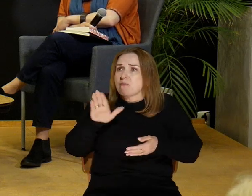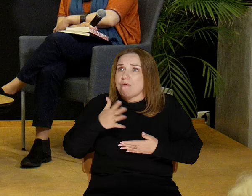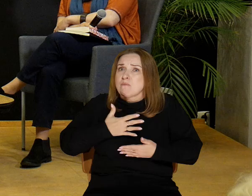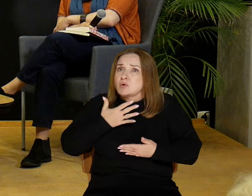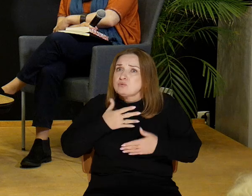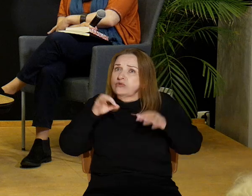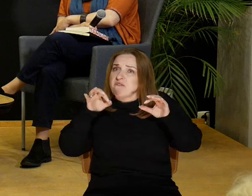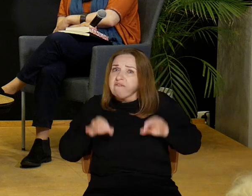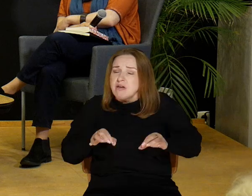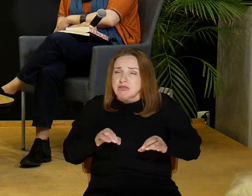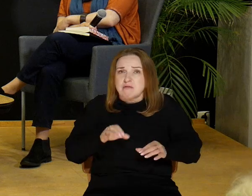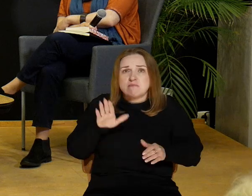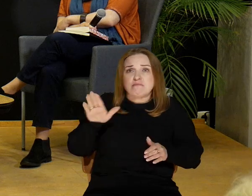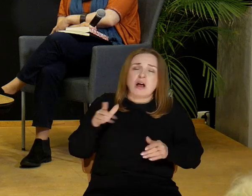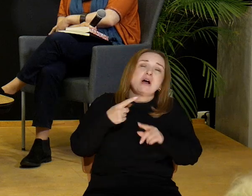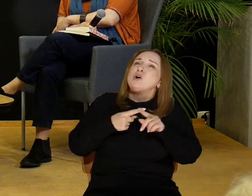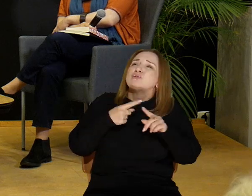poczucie winy i taka wręcz